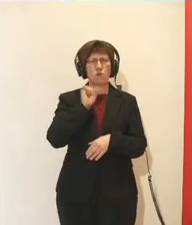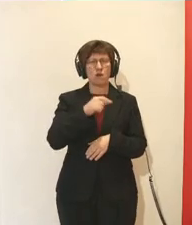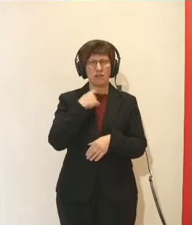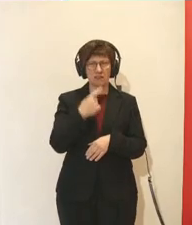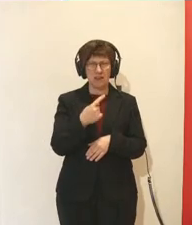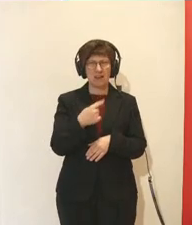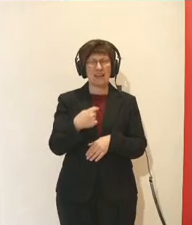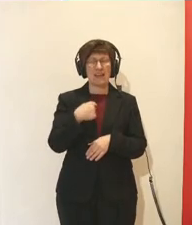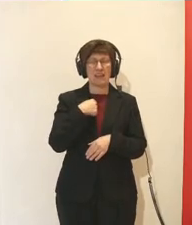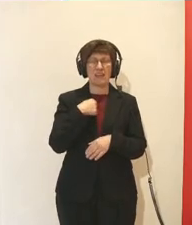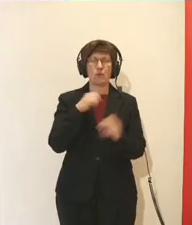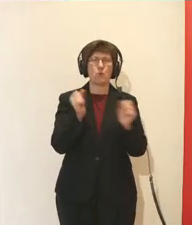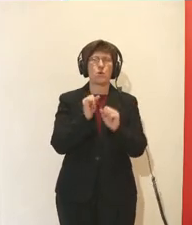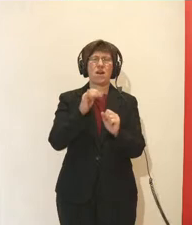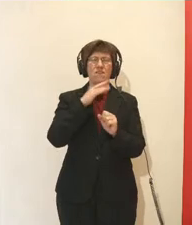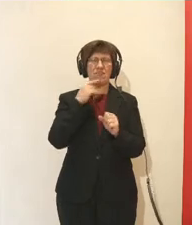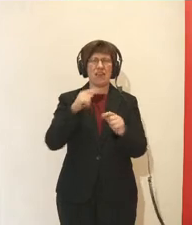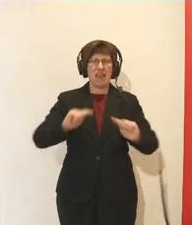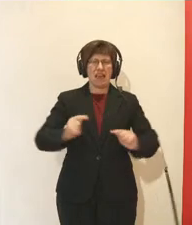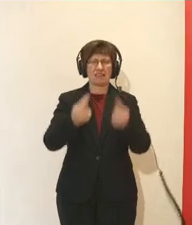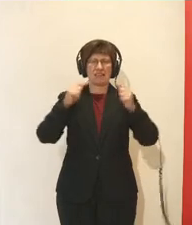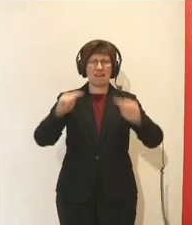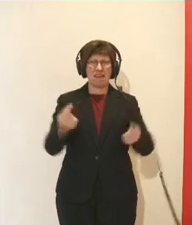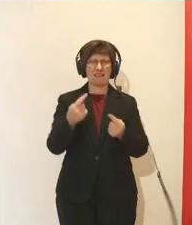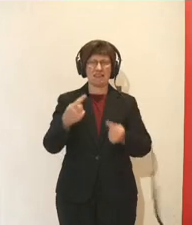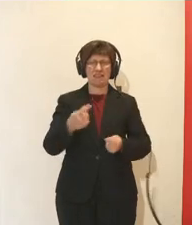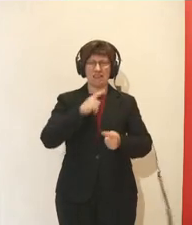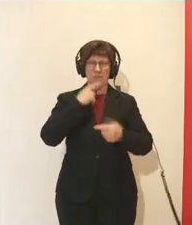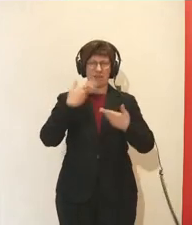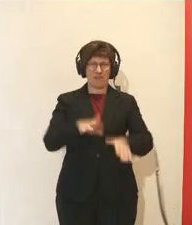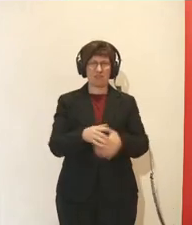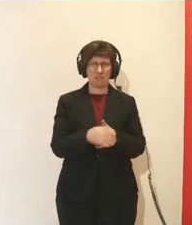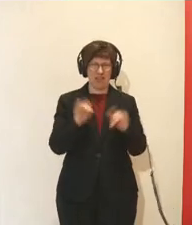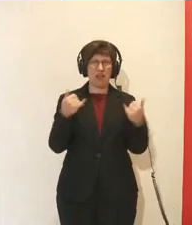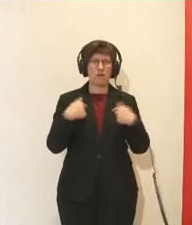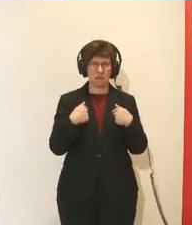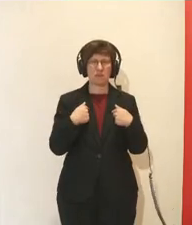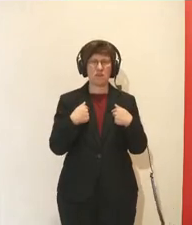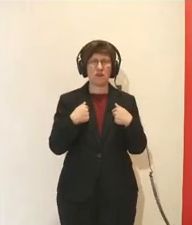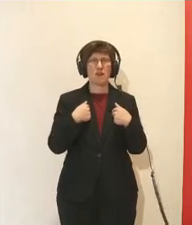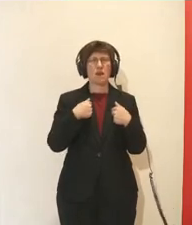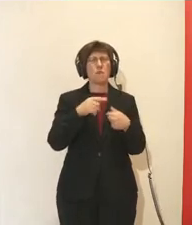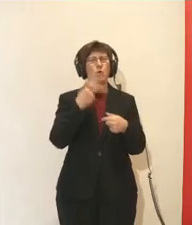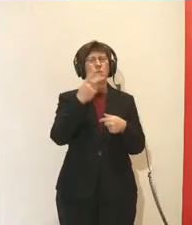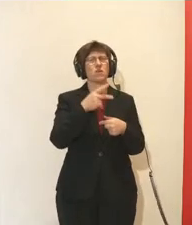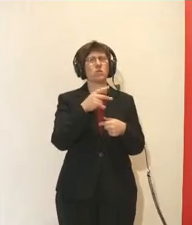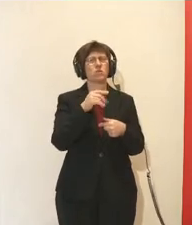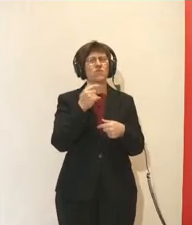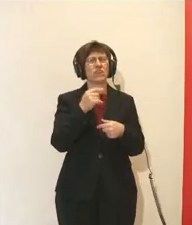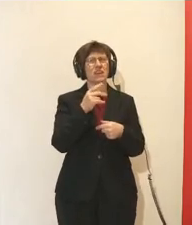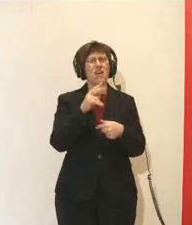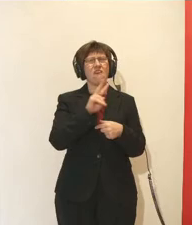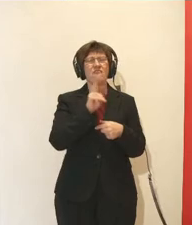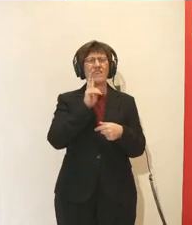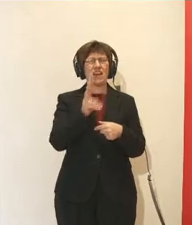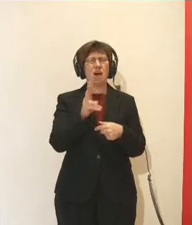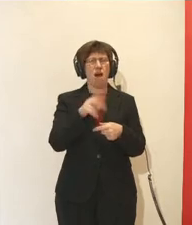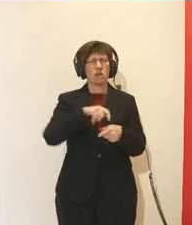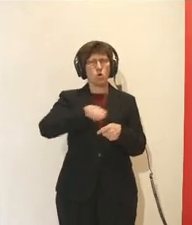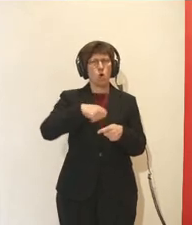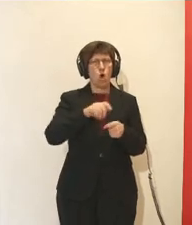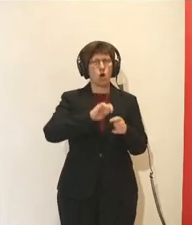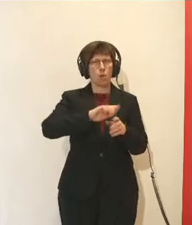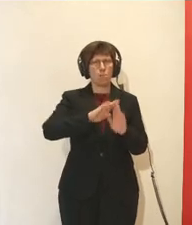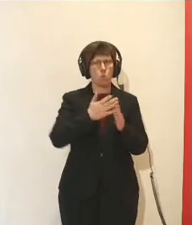sehr sehr viel hetze abbekommen unter anderem auch eben von diesem prominenten veganen kochbuchautor das war